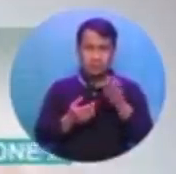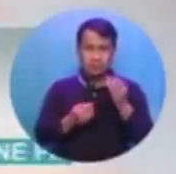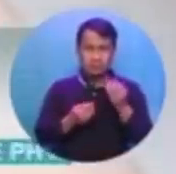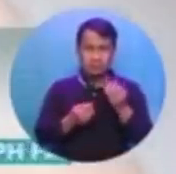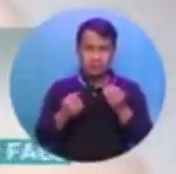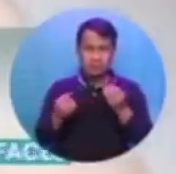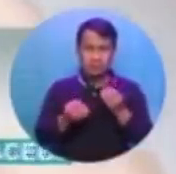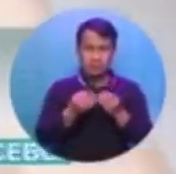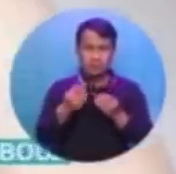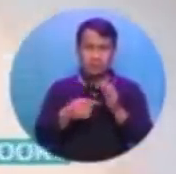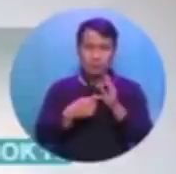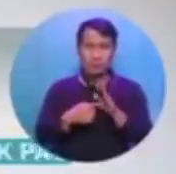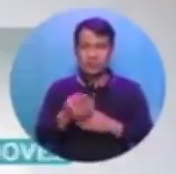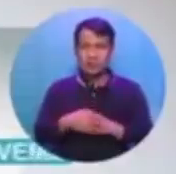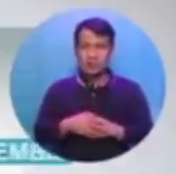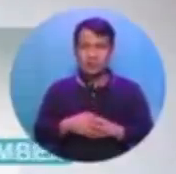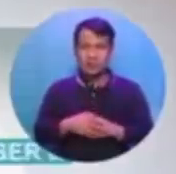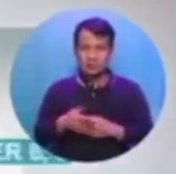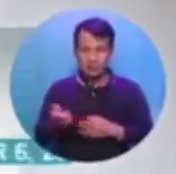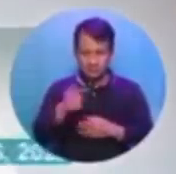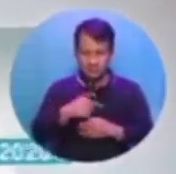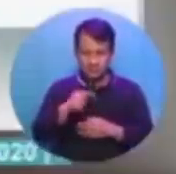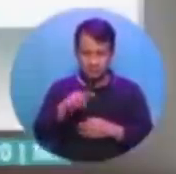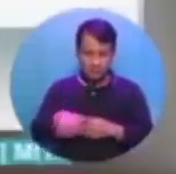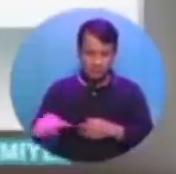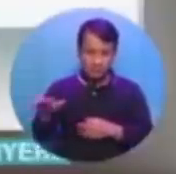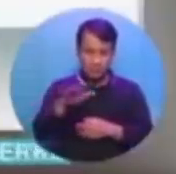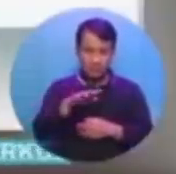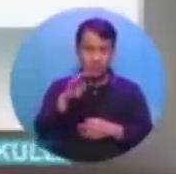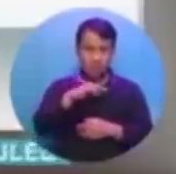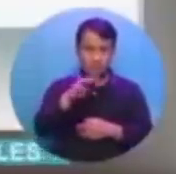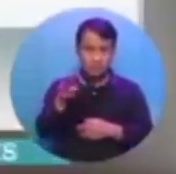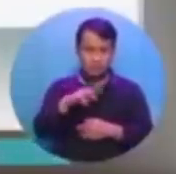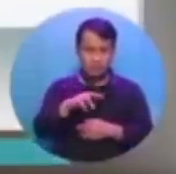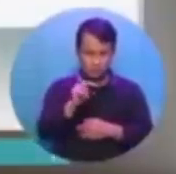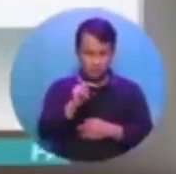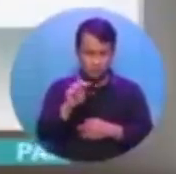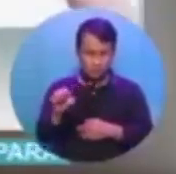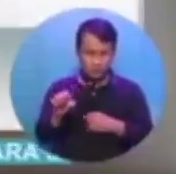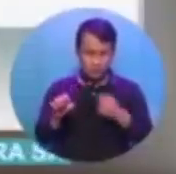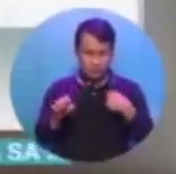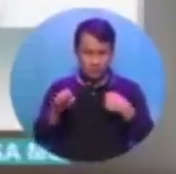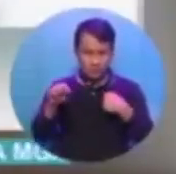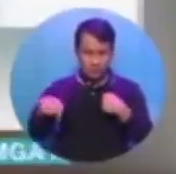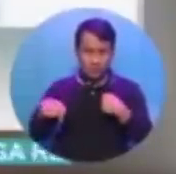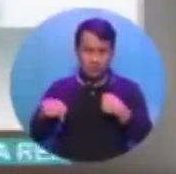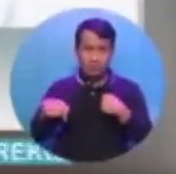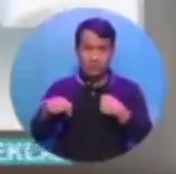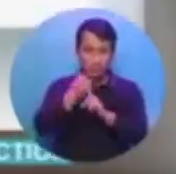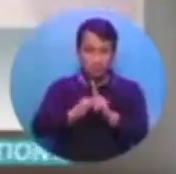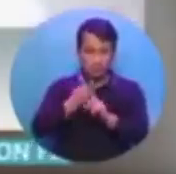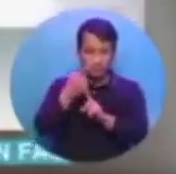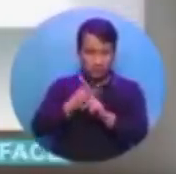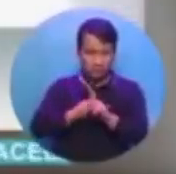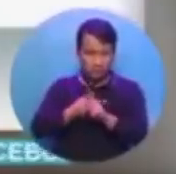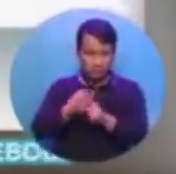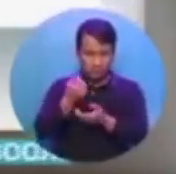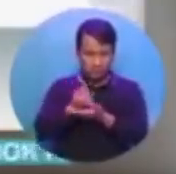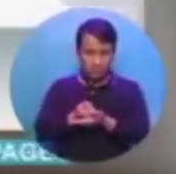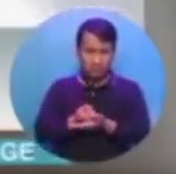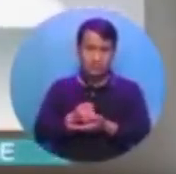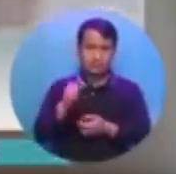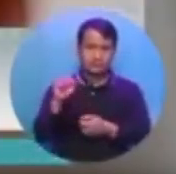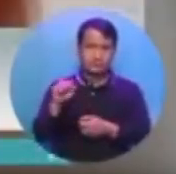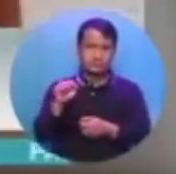po yung nangyari po sa mga ilan po kayo, sir? Ilan kayo? Sabi daw po sa buong Nueva Ecija po, 44. Tapos kami po sa Cabanatuan, 8. Opo. Isang buwan sweldo po